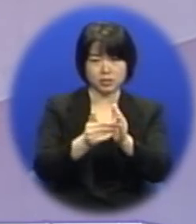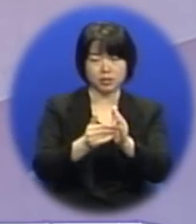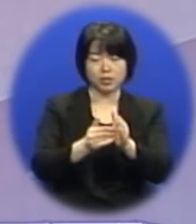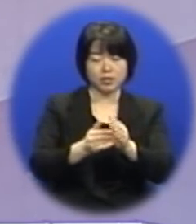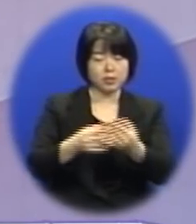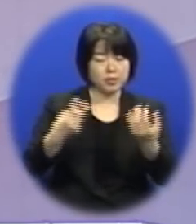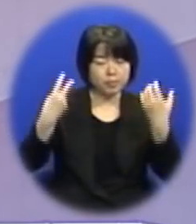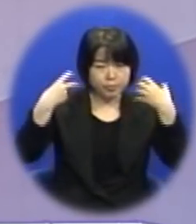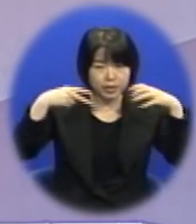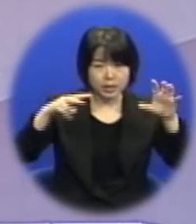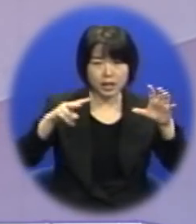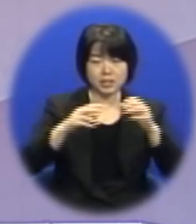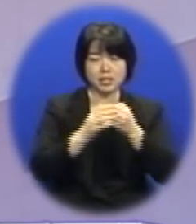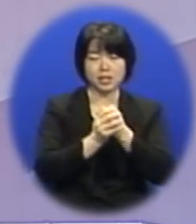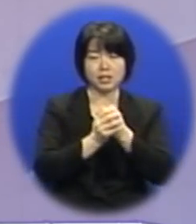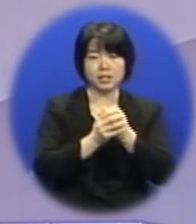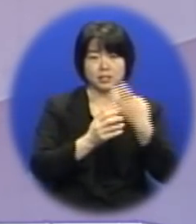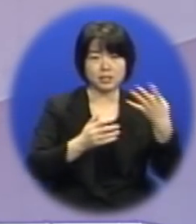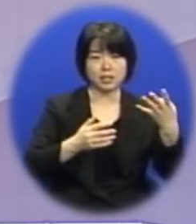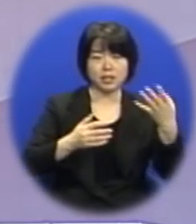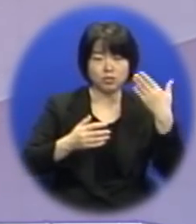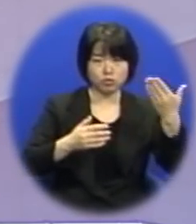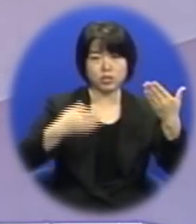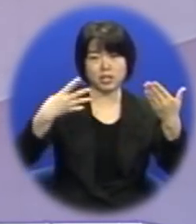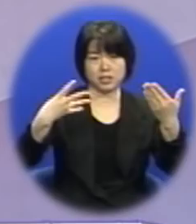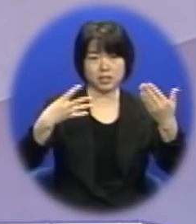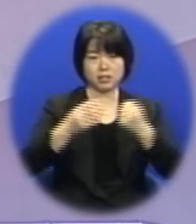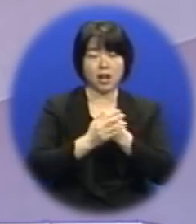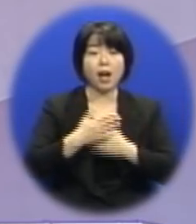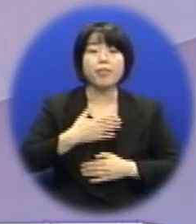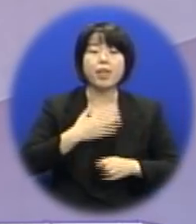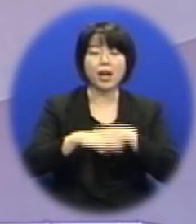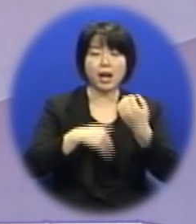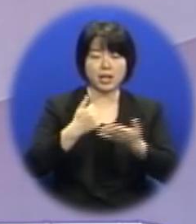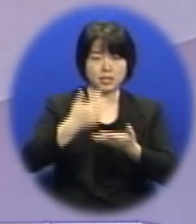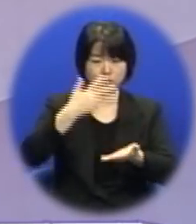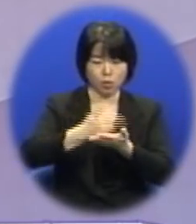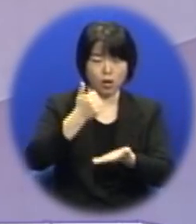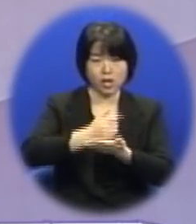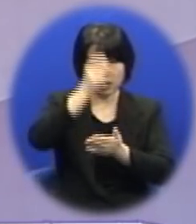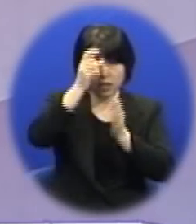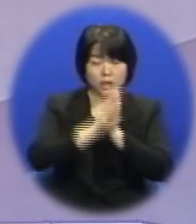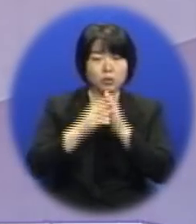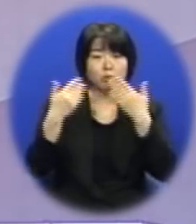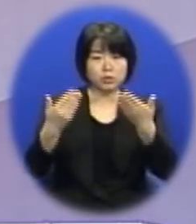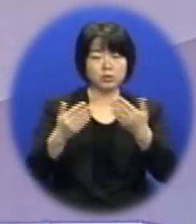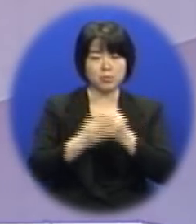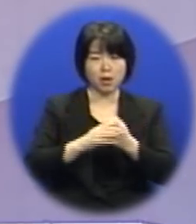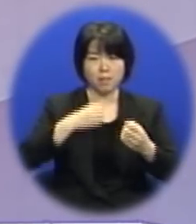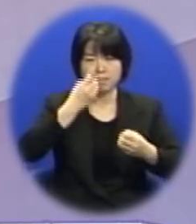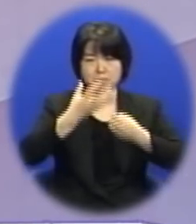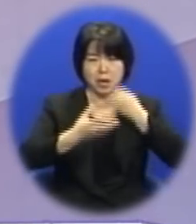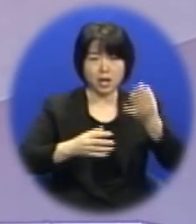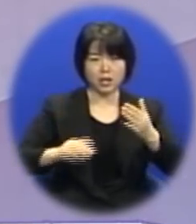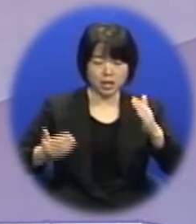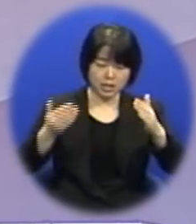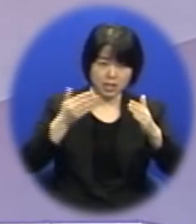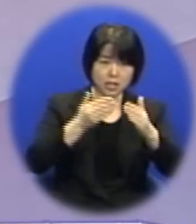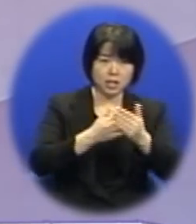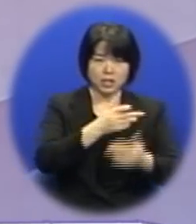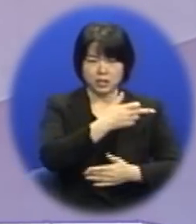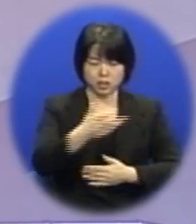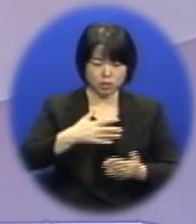다니엘서 9장 4절에 보면 내 하나님 여호와께 기도하며 자복하여 이르기를 크시고 두려워한 주